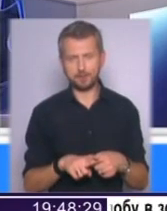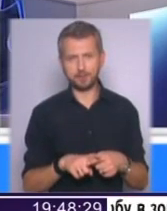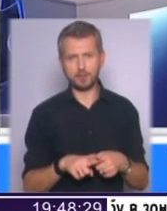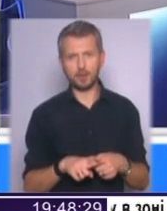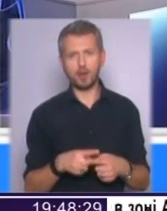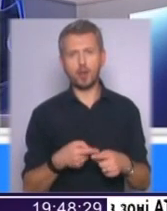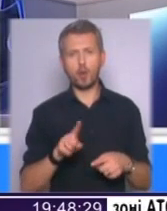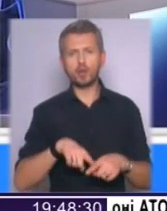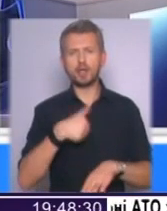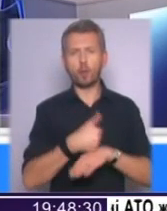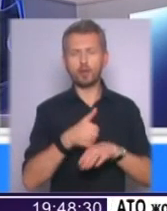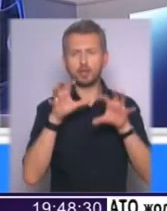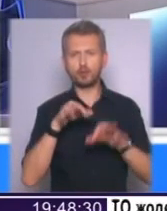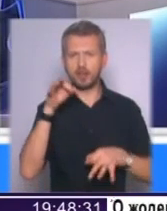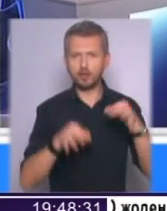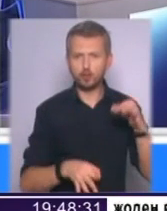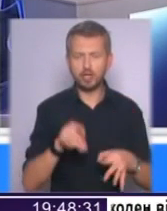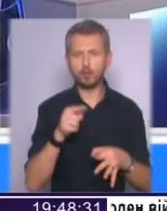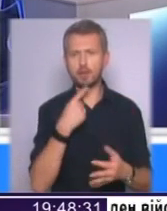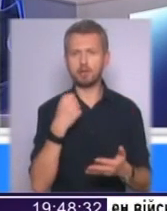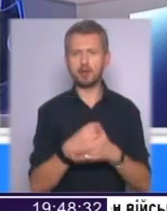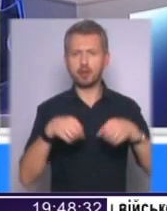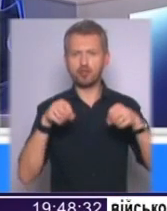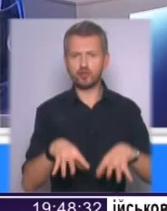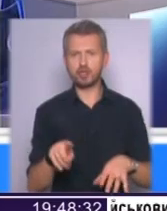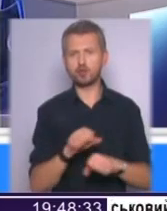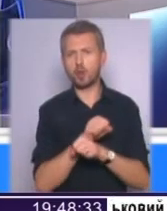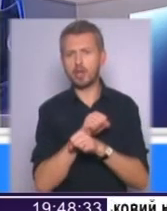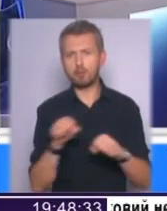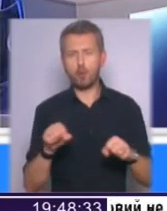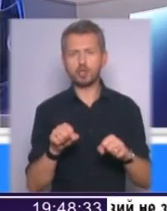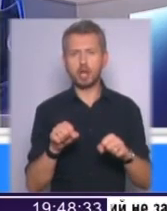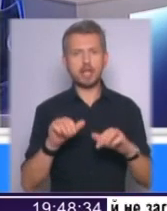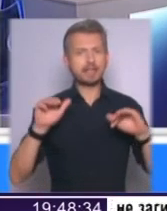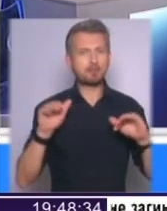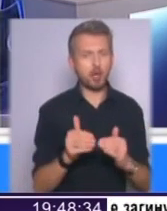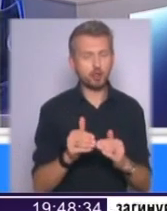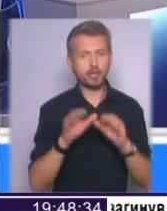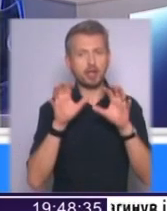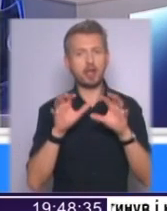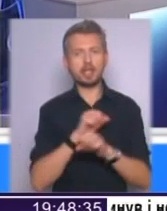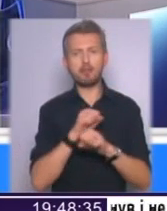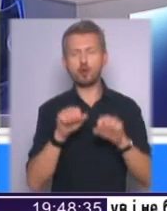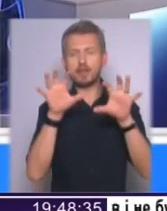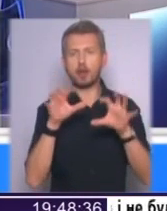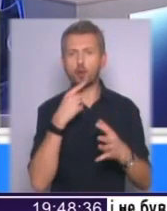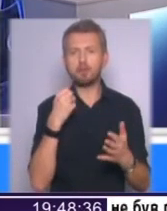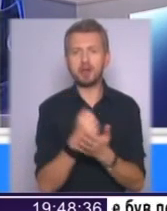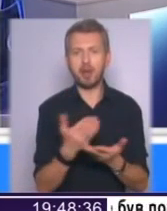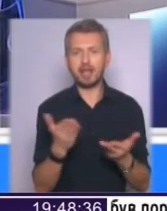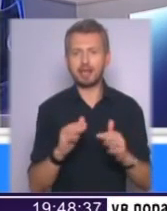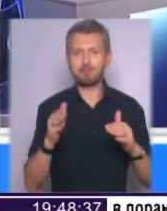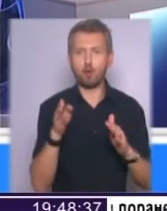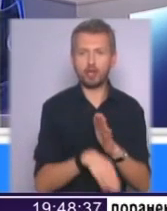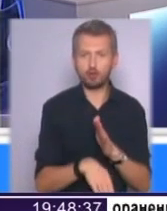оці конституційні суди, вони прийняли рішення, що не можна зменшувати закони приймати, які якби погіршують. Тобто,